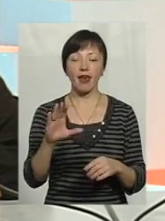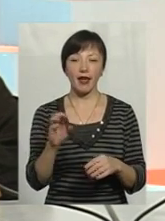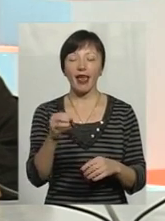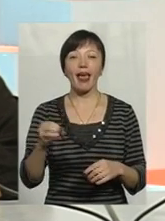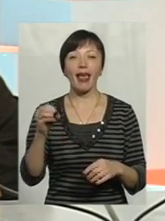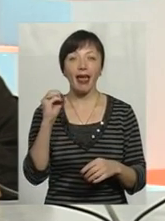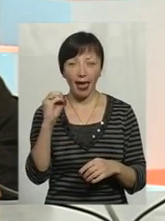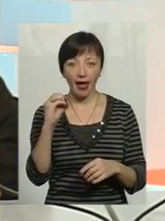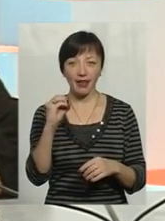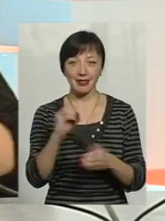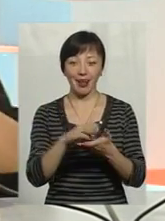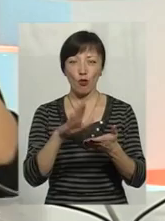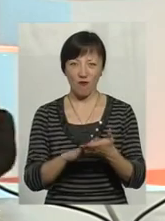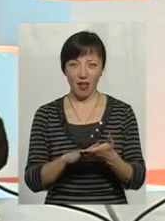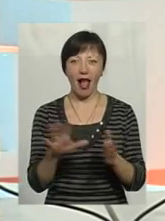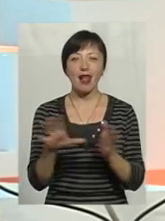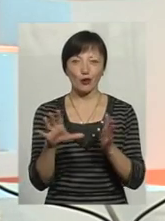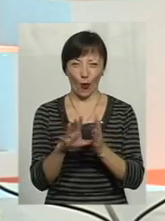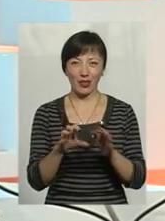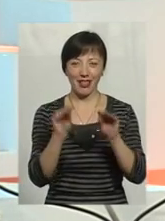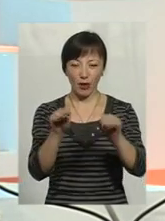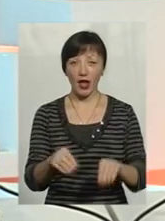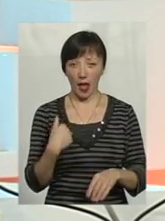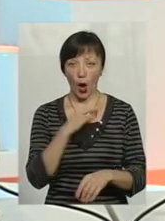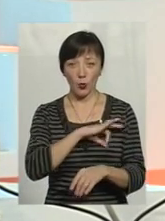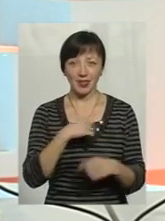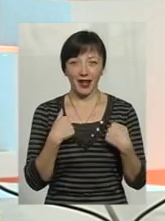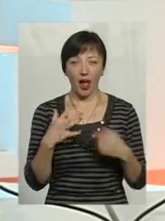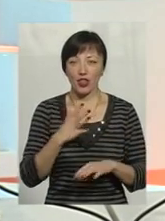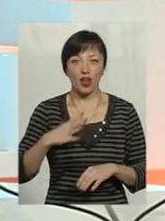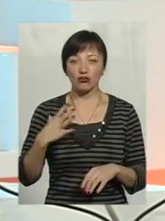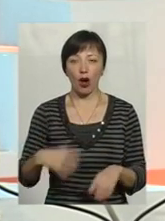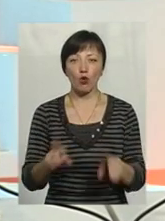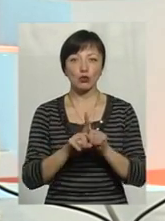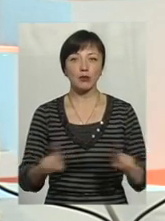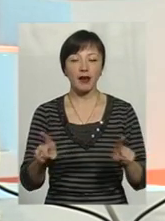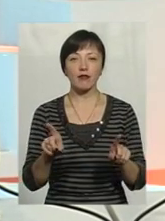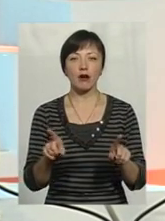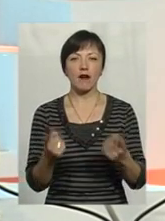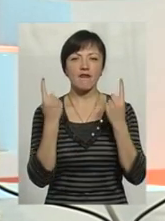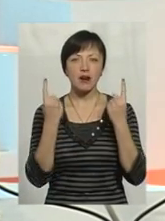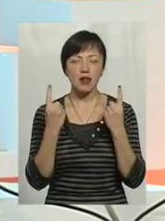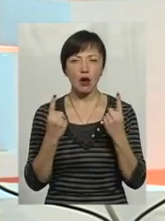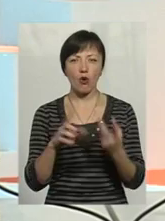Я особисто, хоча юрист, але я особисто не чекаю особливо